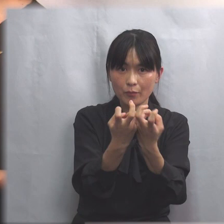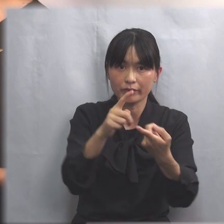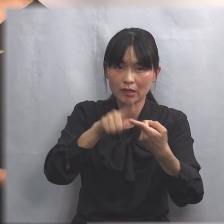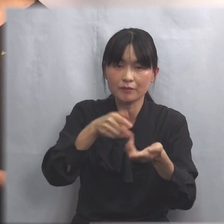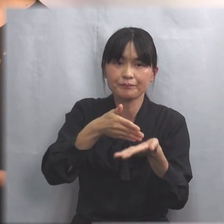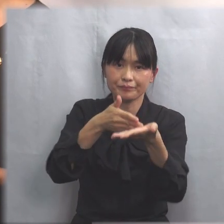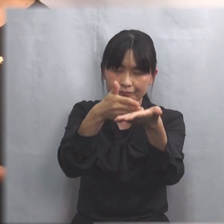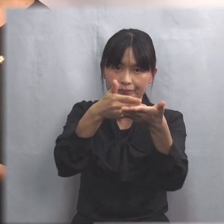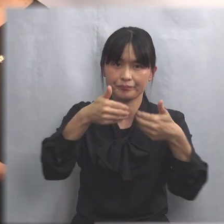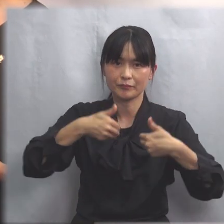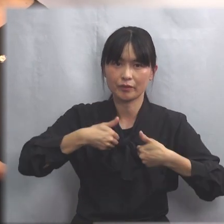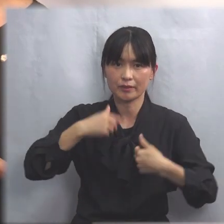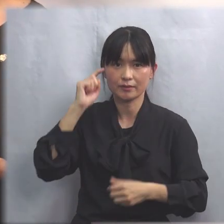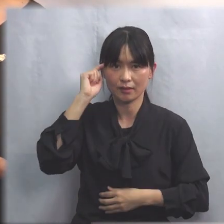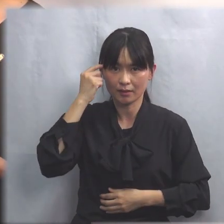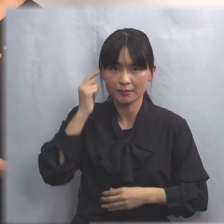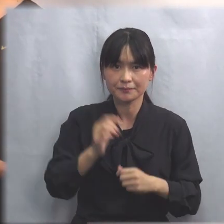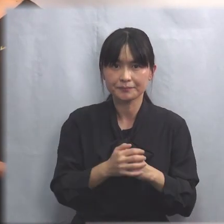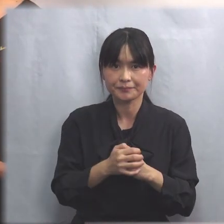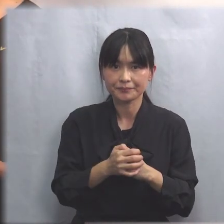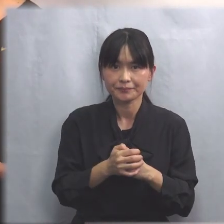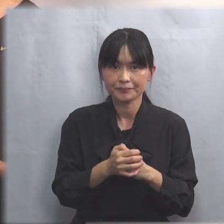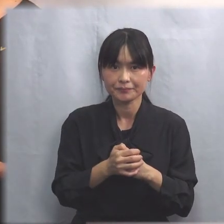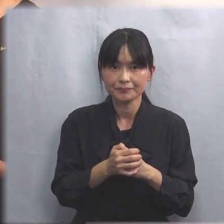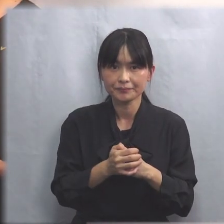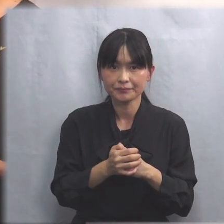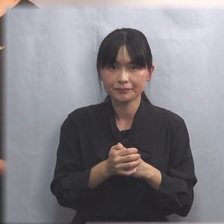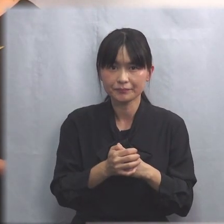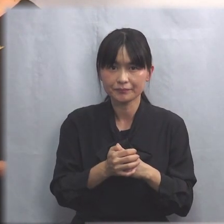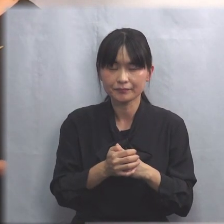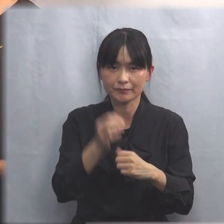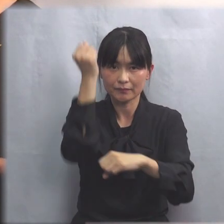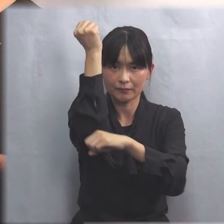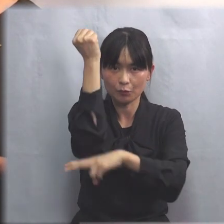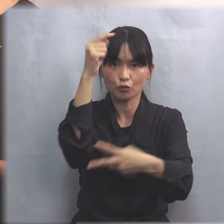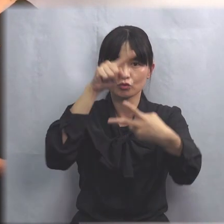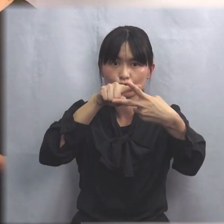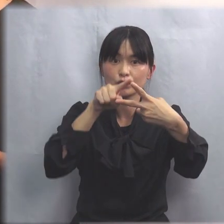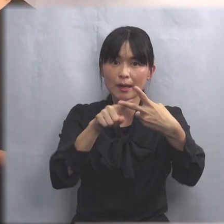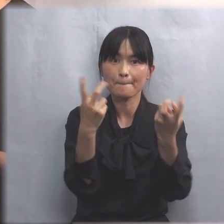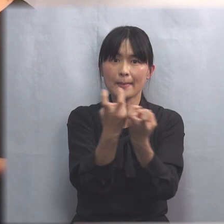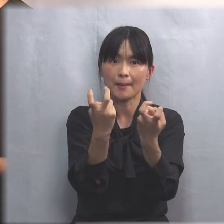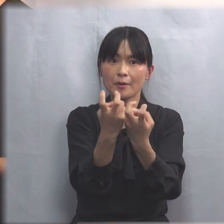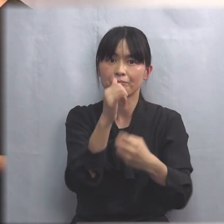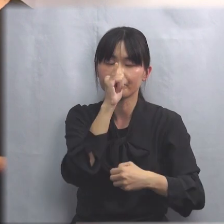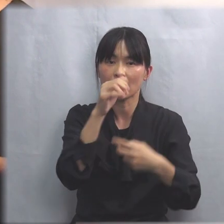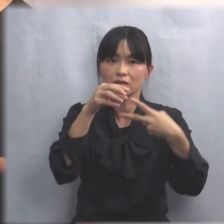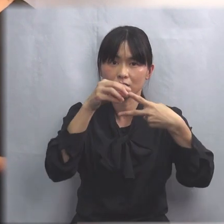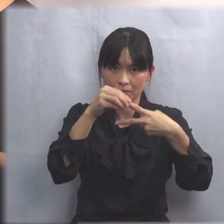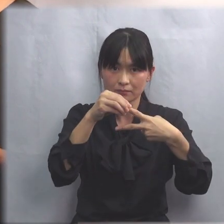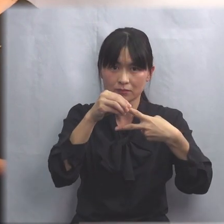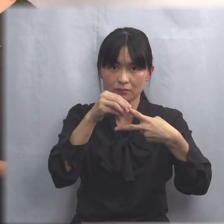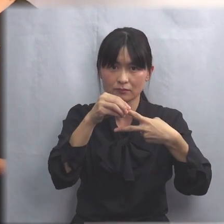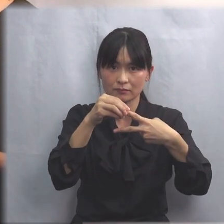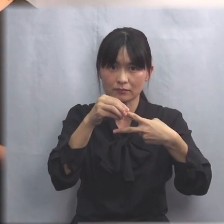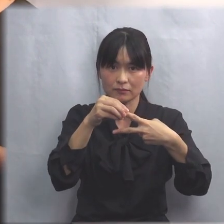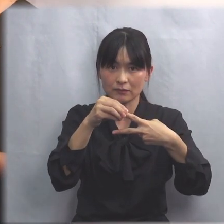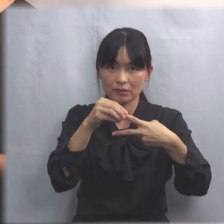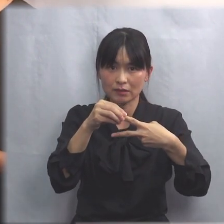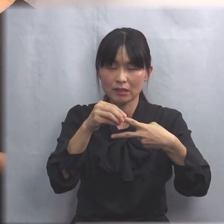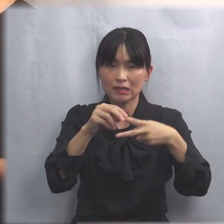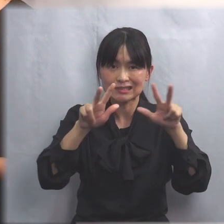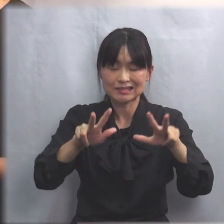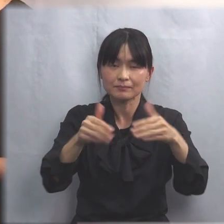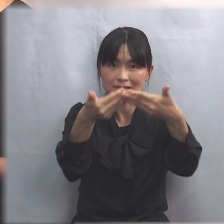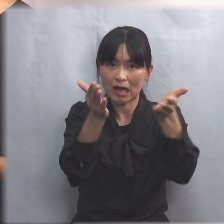생각했습니다. 그래서 기본적으로 두 가지의 방법이 있습니다. 하나는 지금 현재 당이 가지고 있는 계속 재정